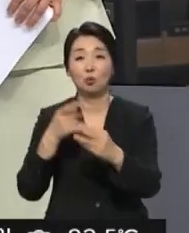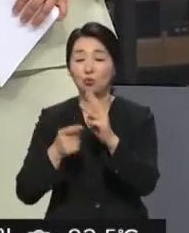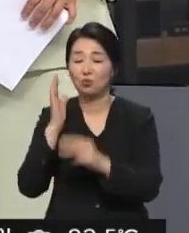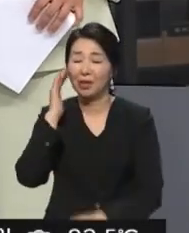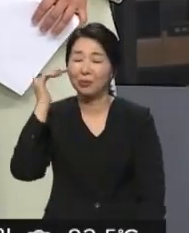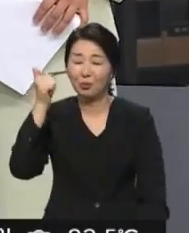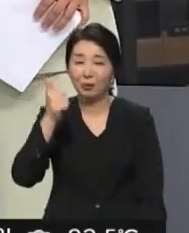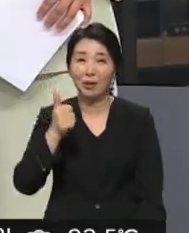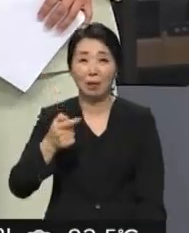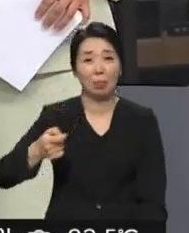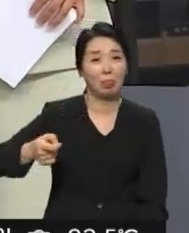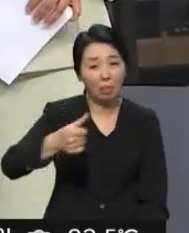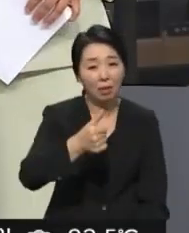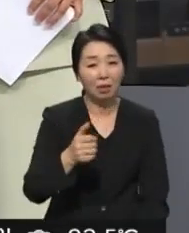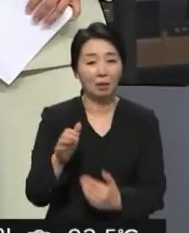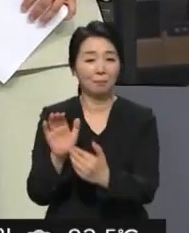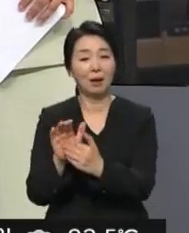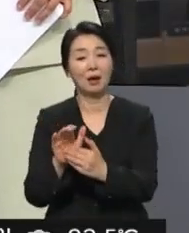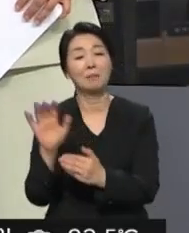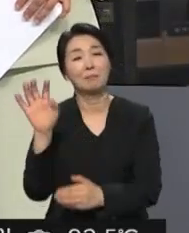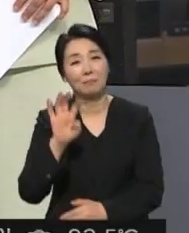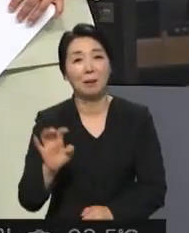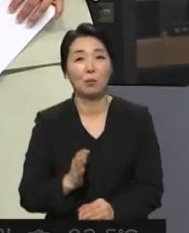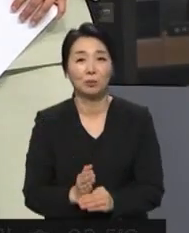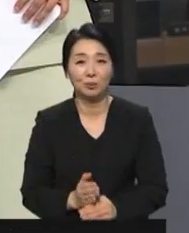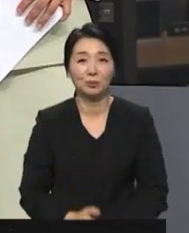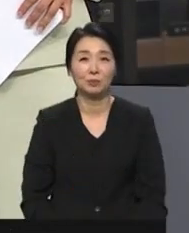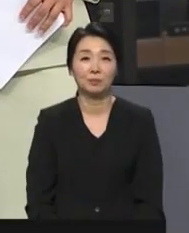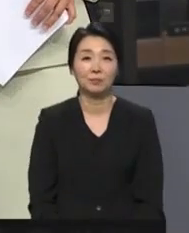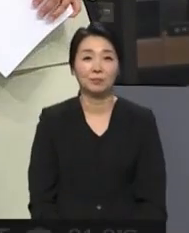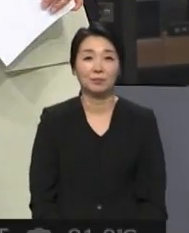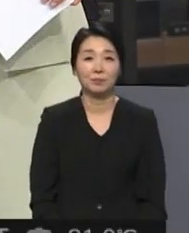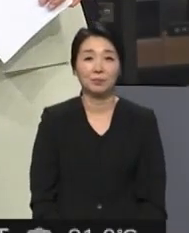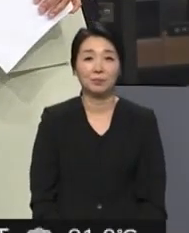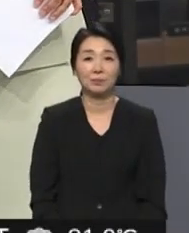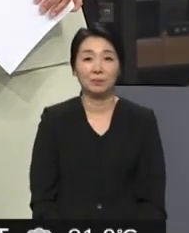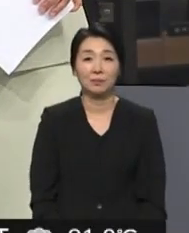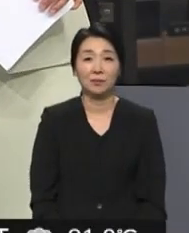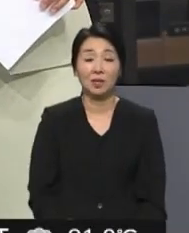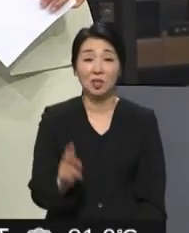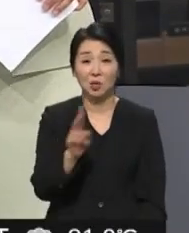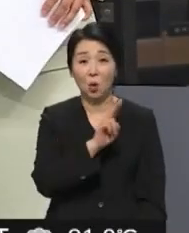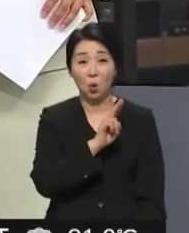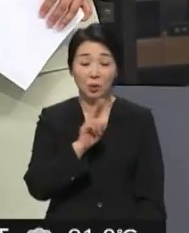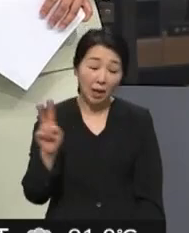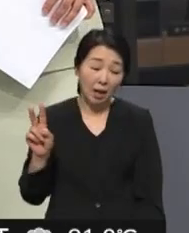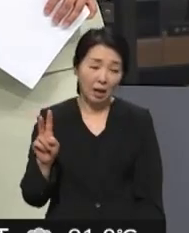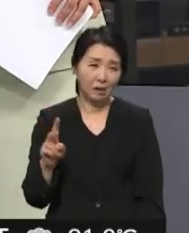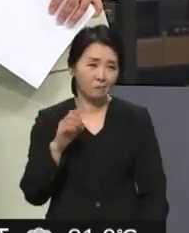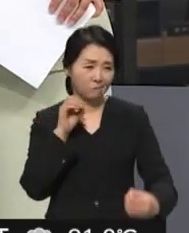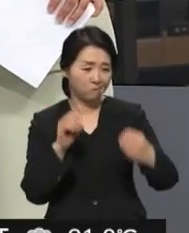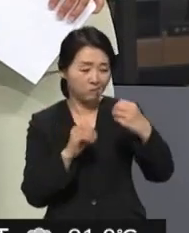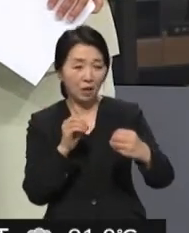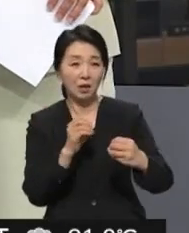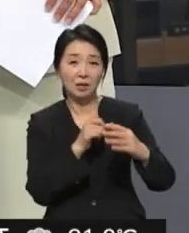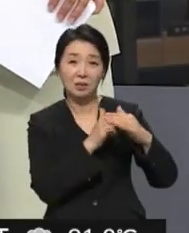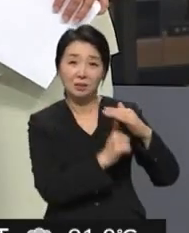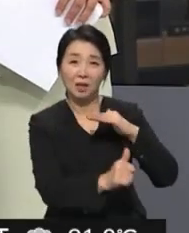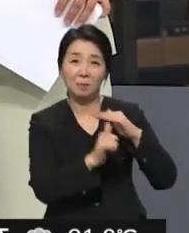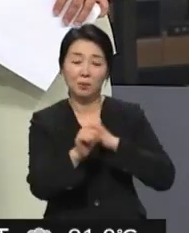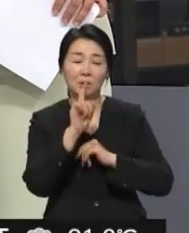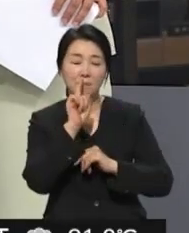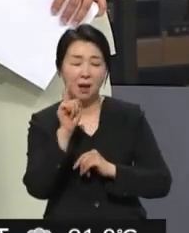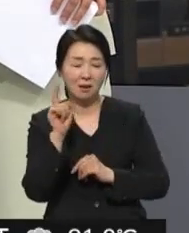대통령이 거부하는 그런 패턴이 반복되는 모습인데요. 이런 여야의 대치, 대표들의